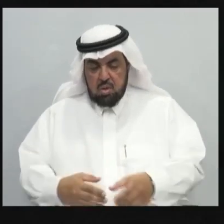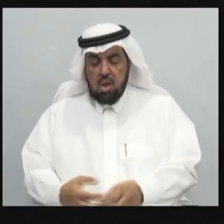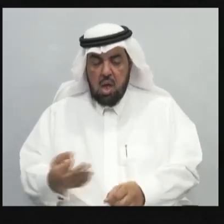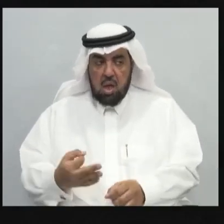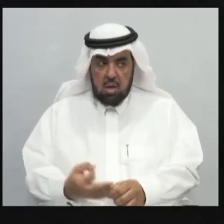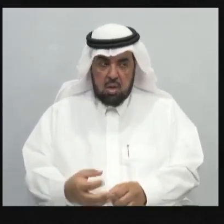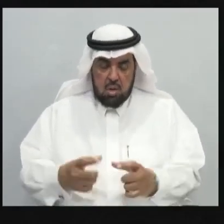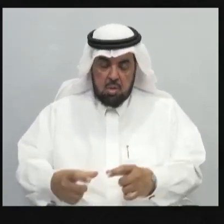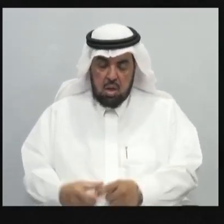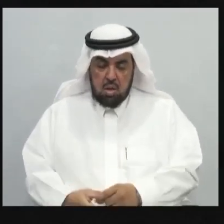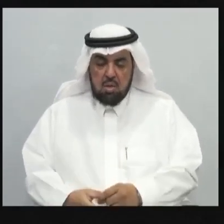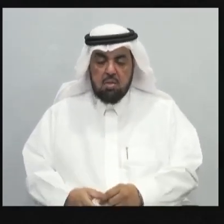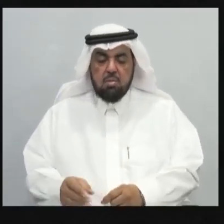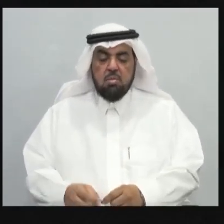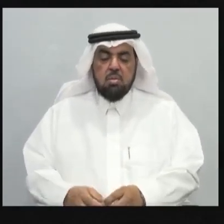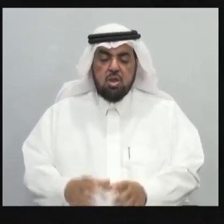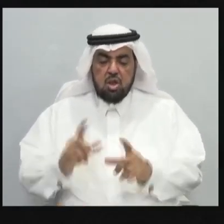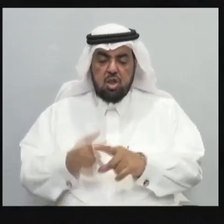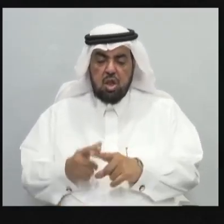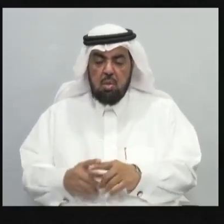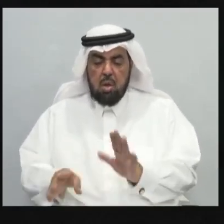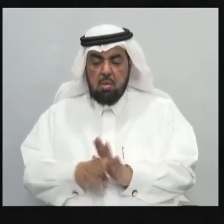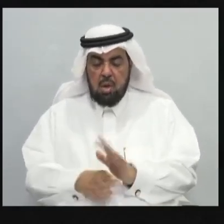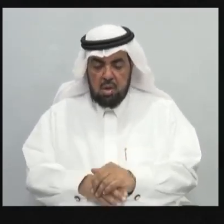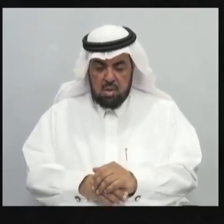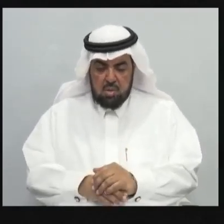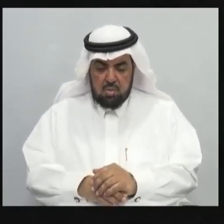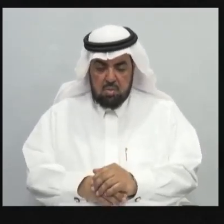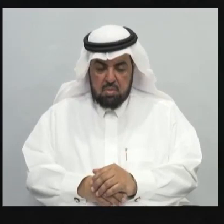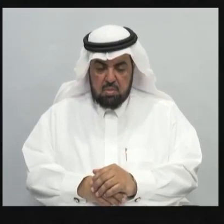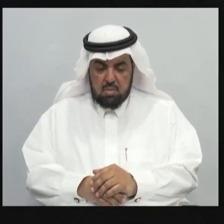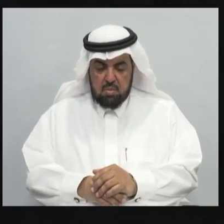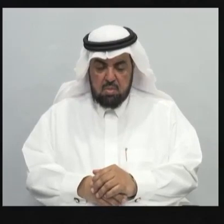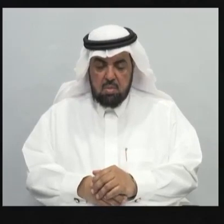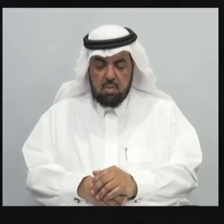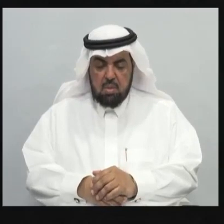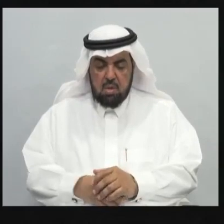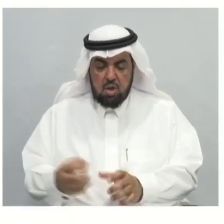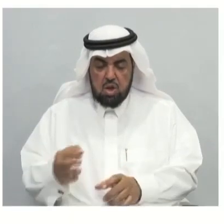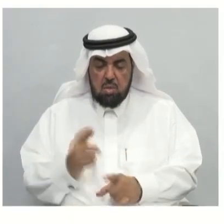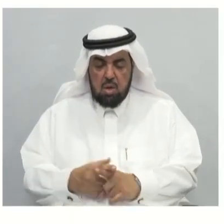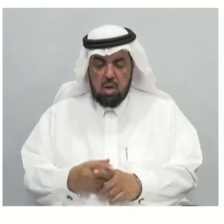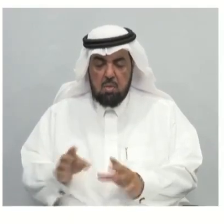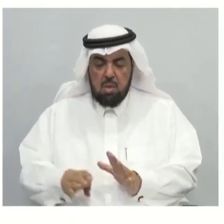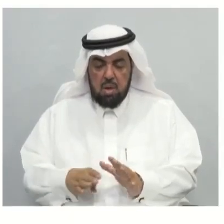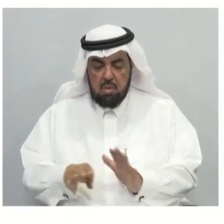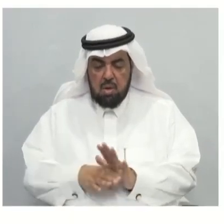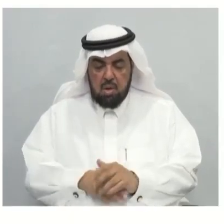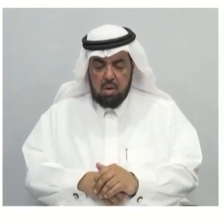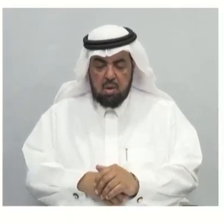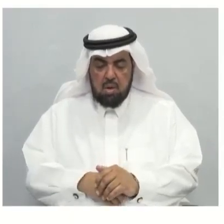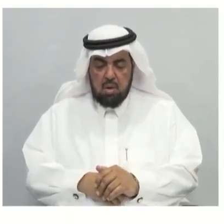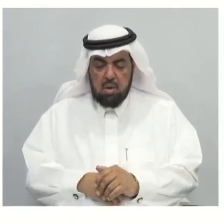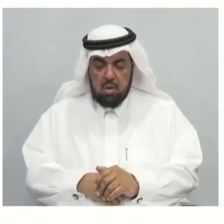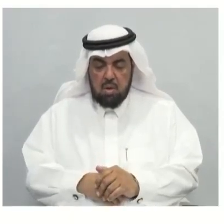اهم اداه الان لجمع البيانات اهم اداه لجمع البيانات قد تكون